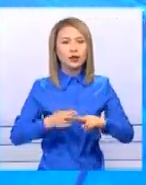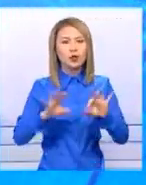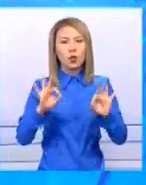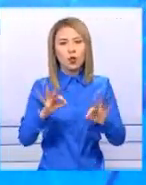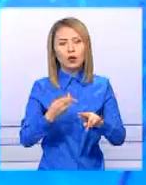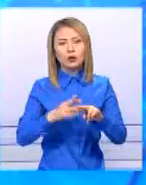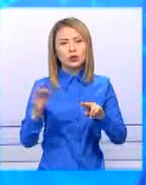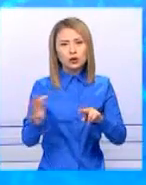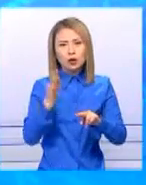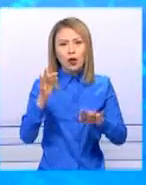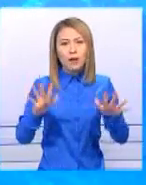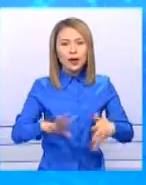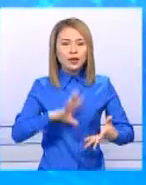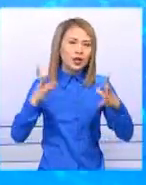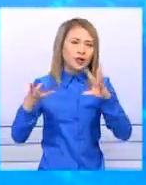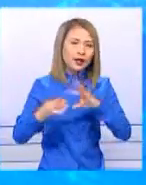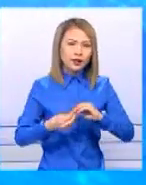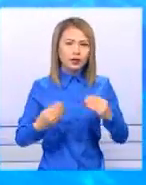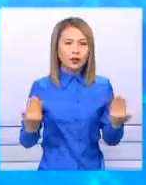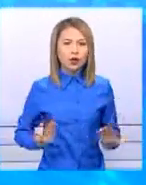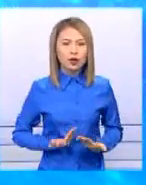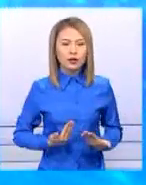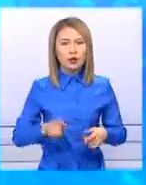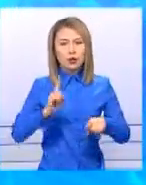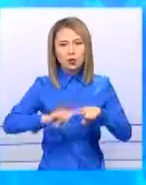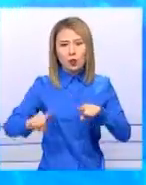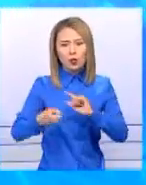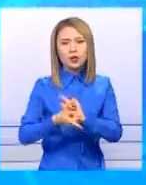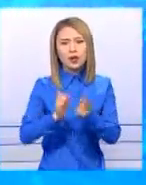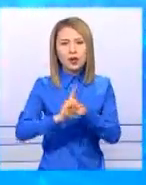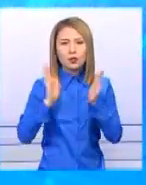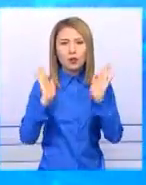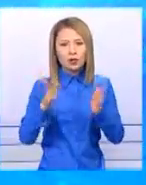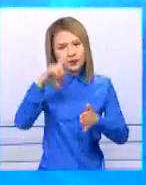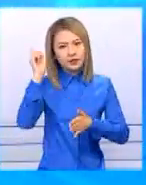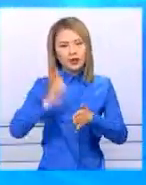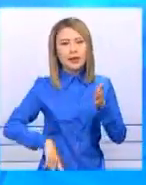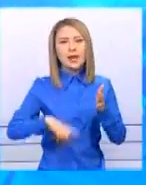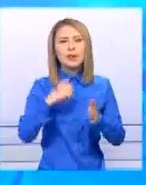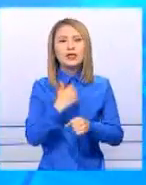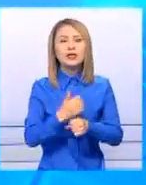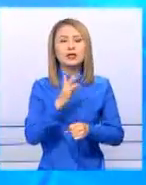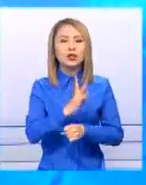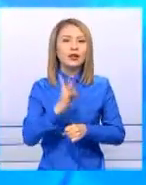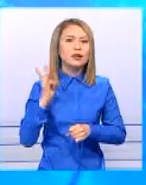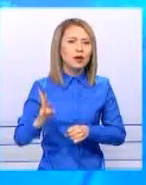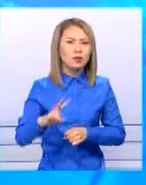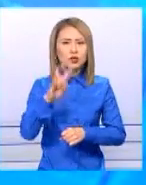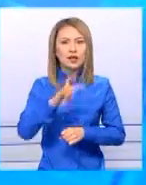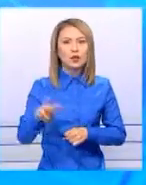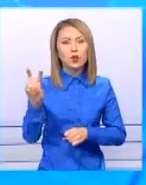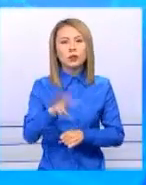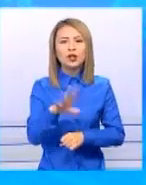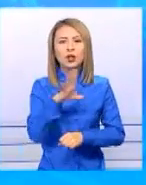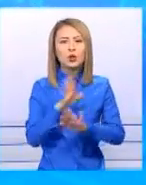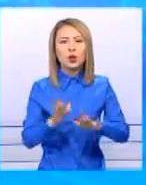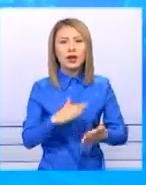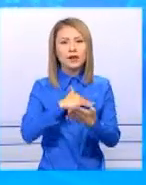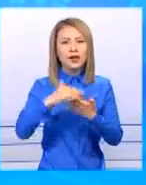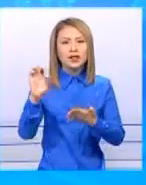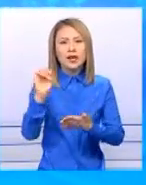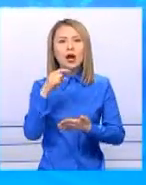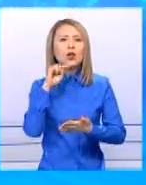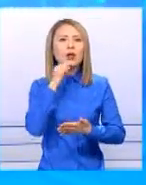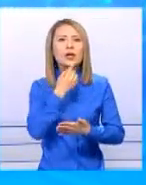Алайда мүше елдердің барлығы жағдайдың жақын арада өзгеретініне кәміл сенеді. Елбасы Нұрсұлтан Назарбаев Бішкекте өтіп жатқан